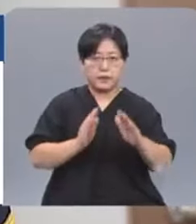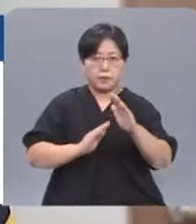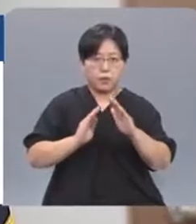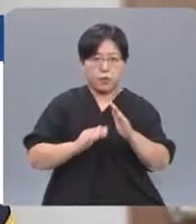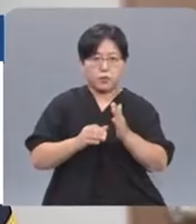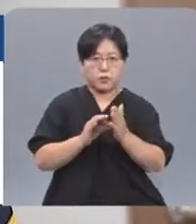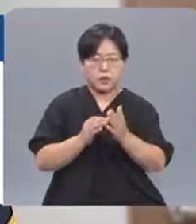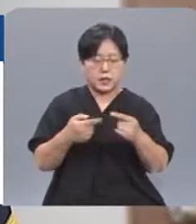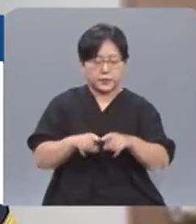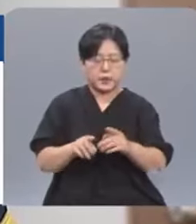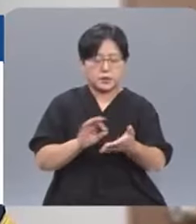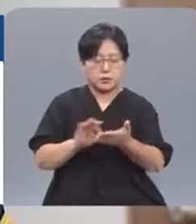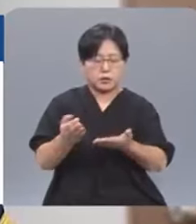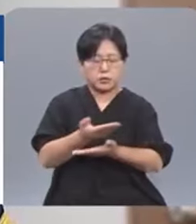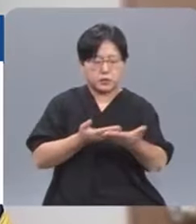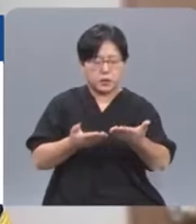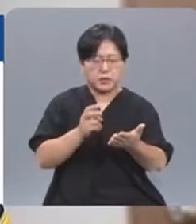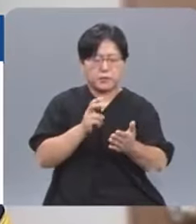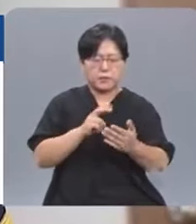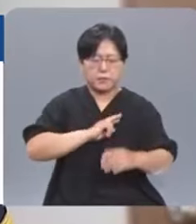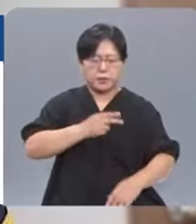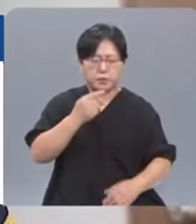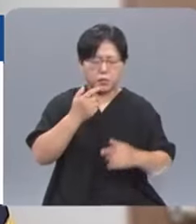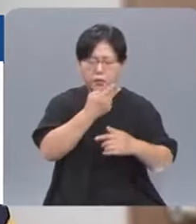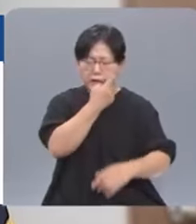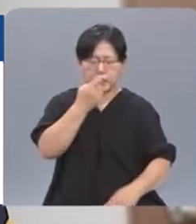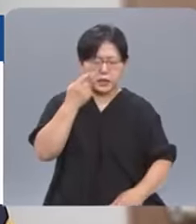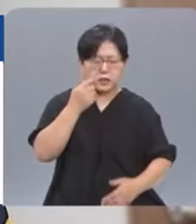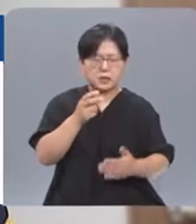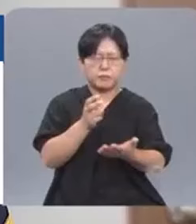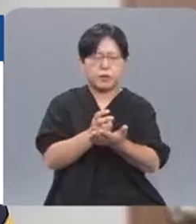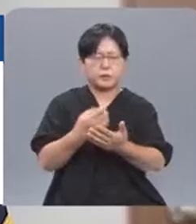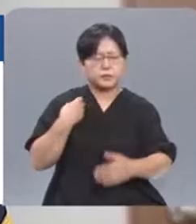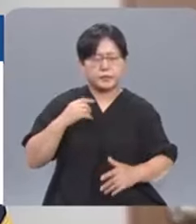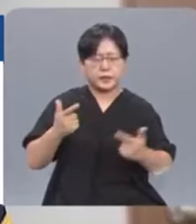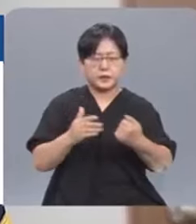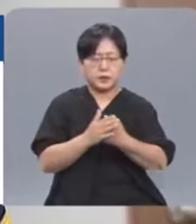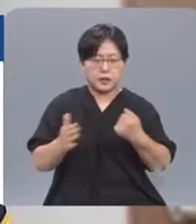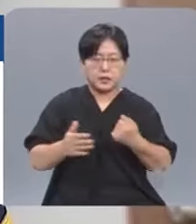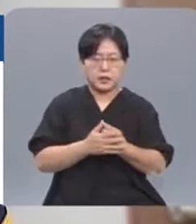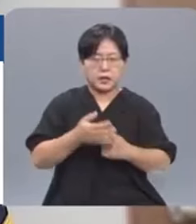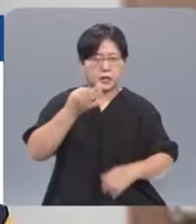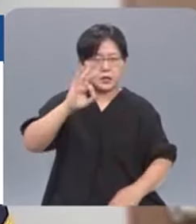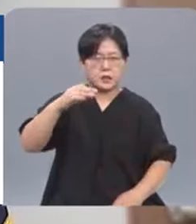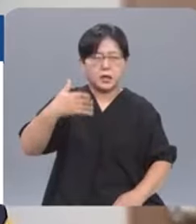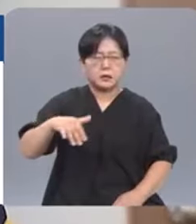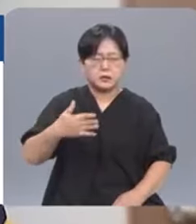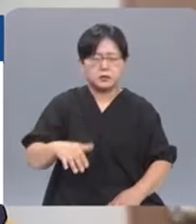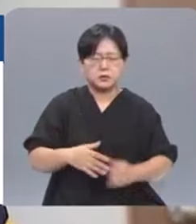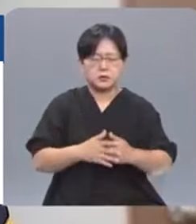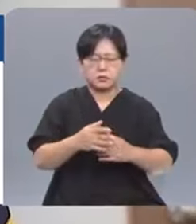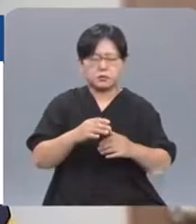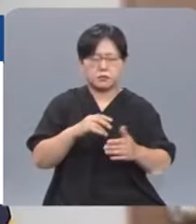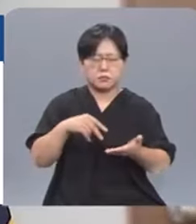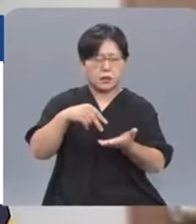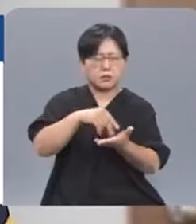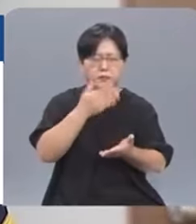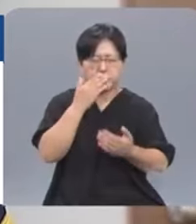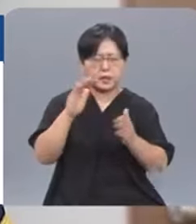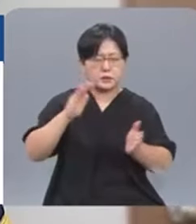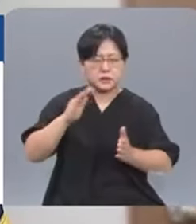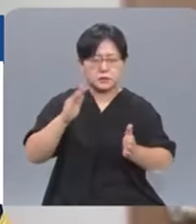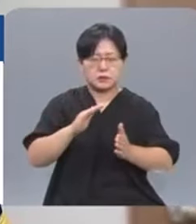시 면허 확인 절차가 법적 의무사항이 아닙니다. 그렇다 보니 면허 인증을 하지 않아도 이용할 수 있어